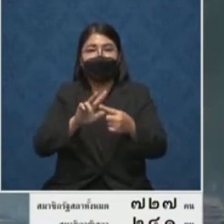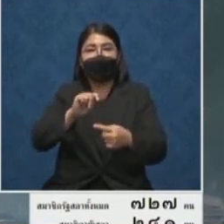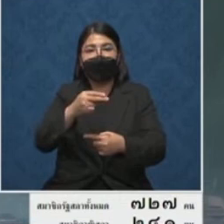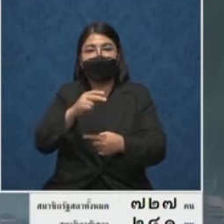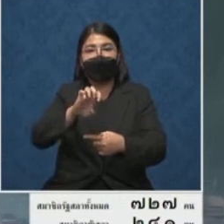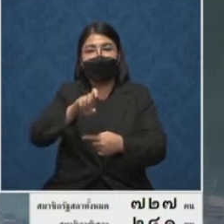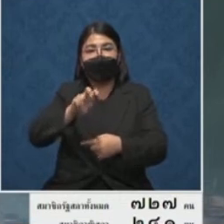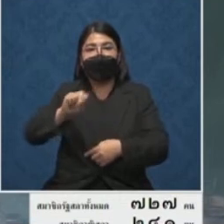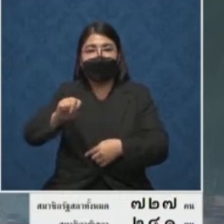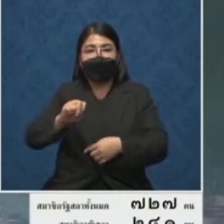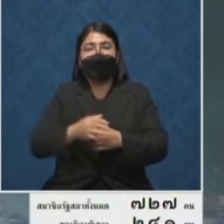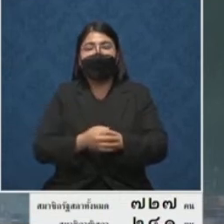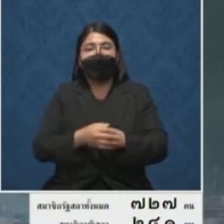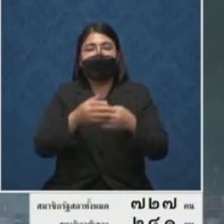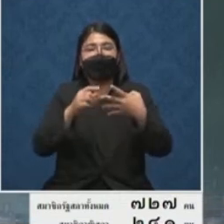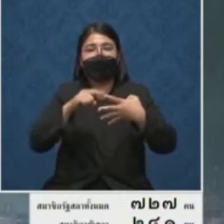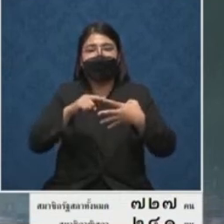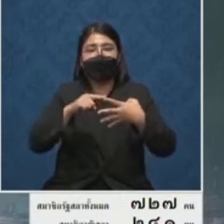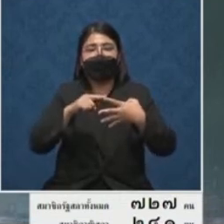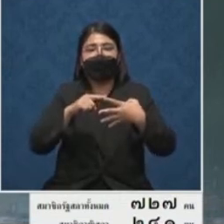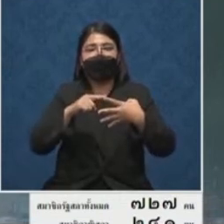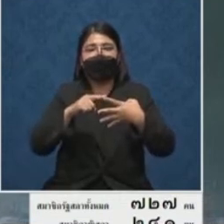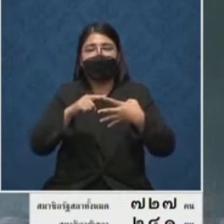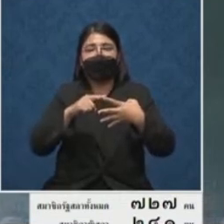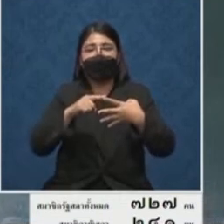674นายอนุทินชาญวีรกุล